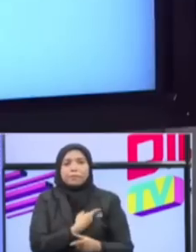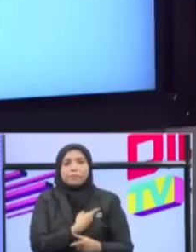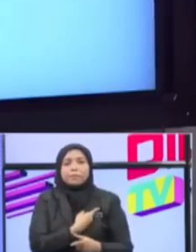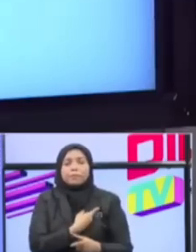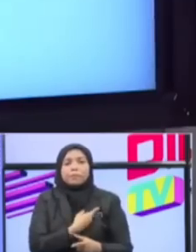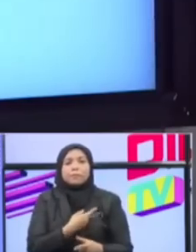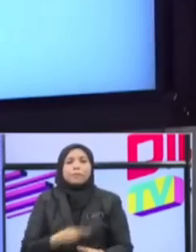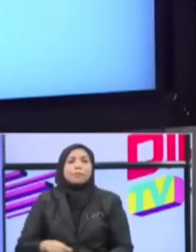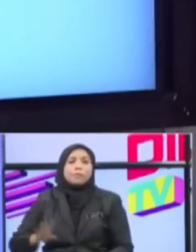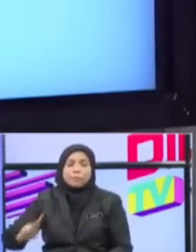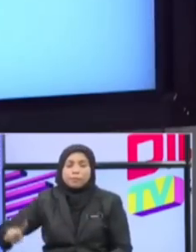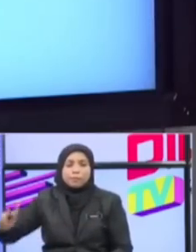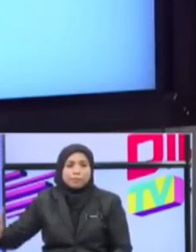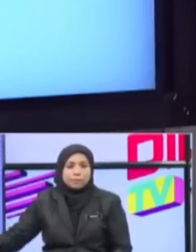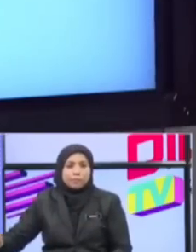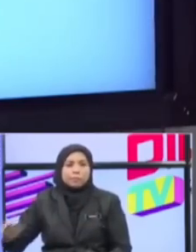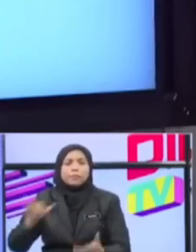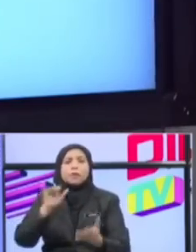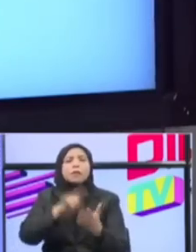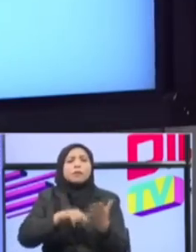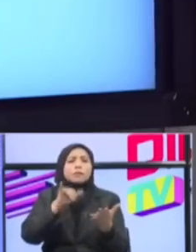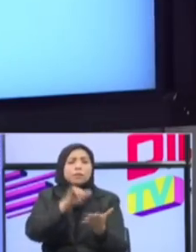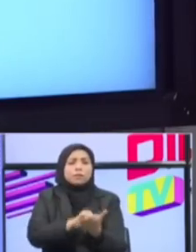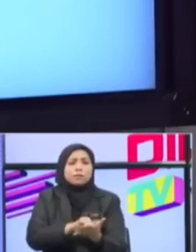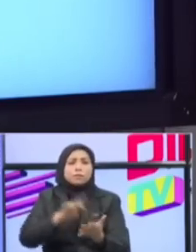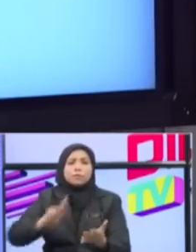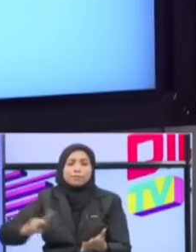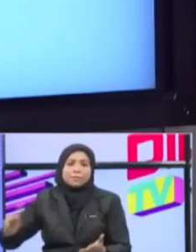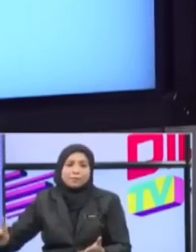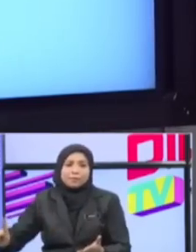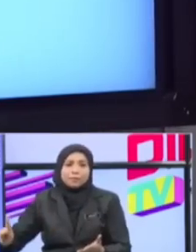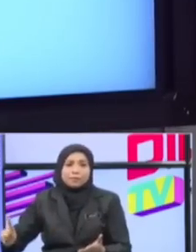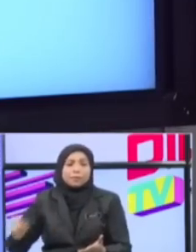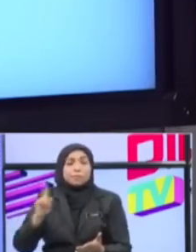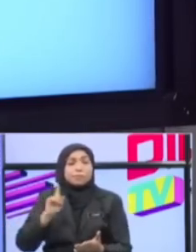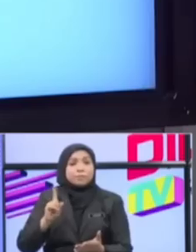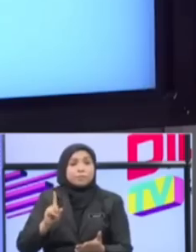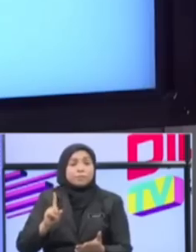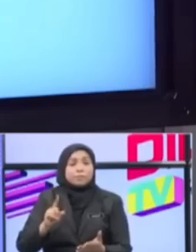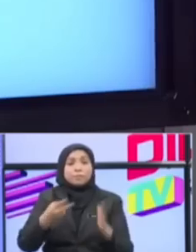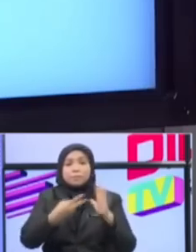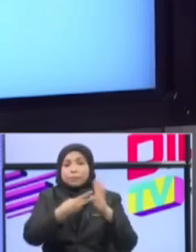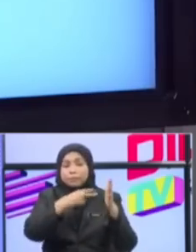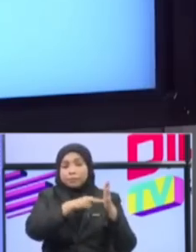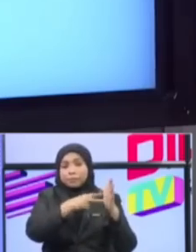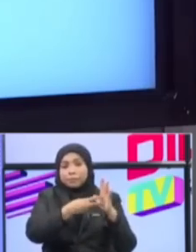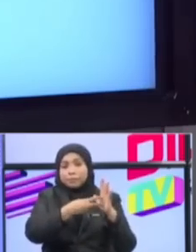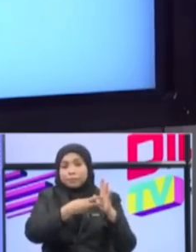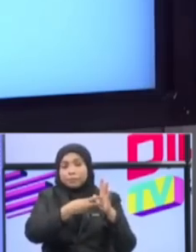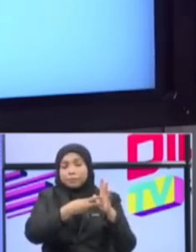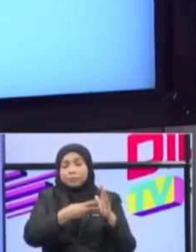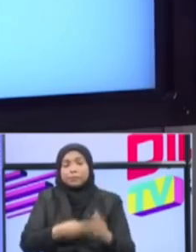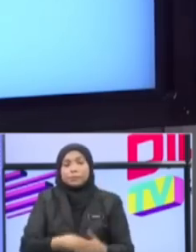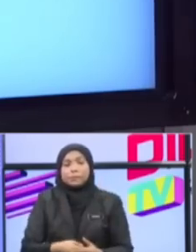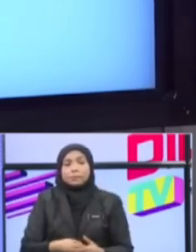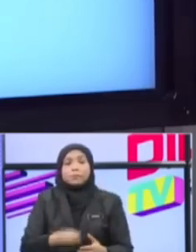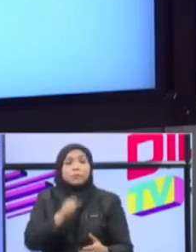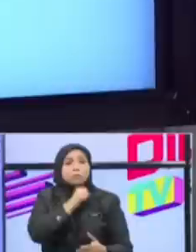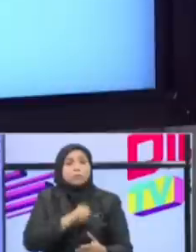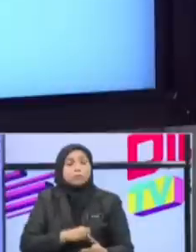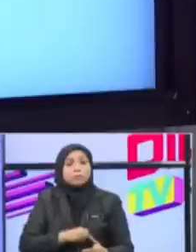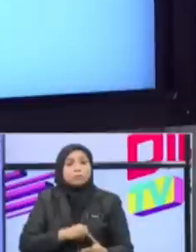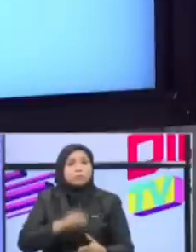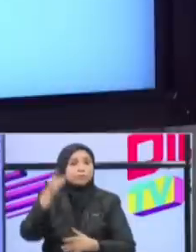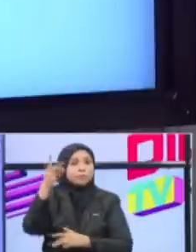Oke aku itu kanak-kanak ya gimana kanak-kanak ini kita istilahkan Oke apabila umurnya